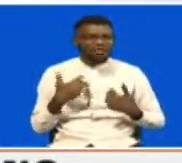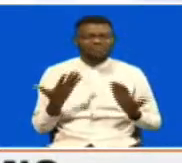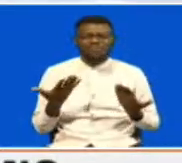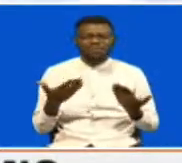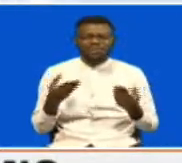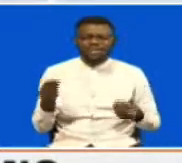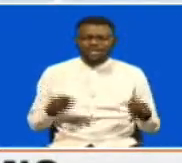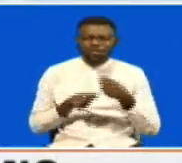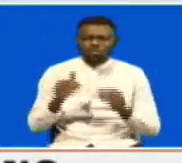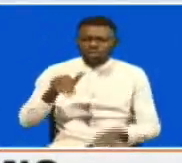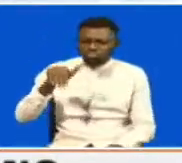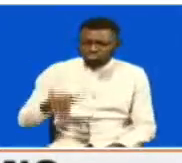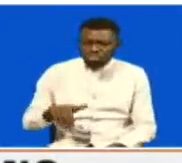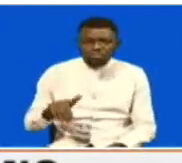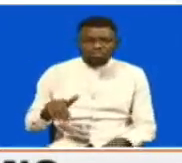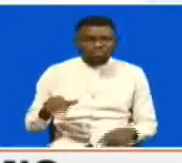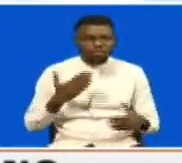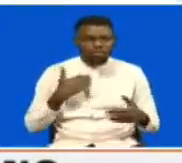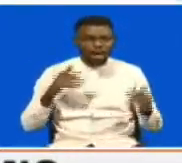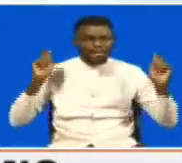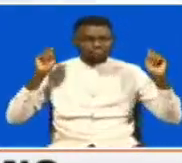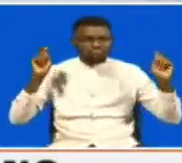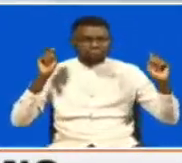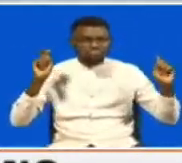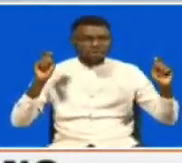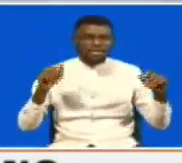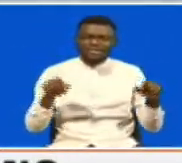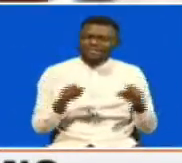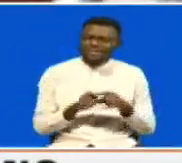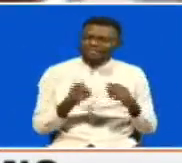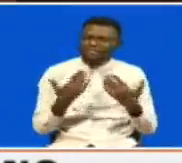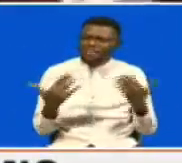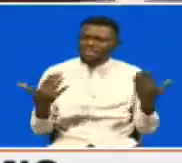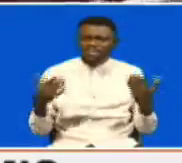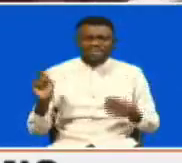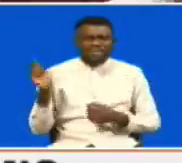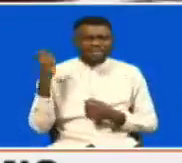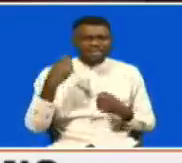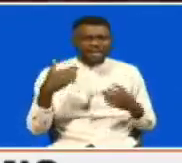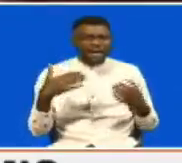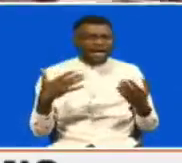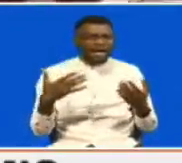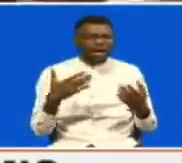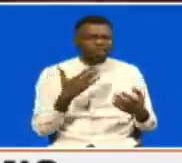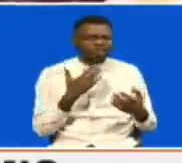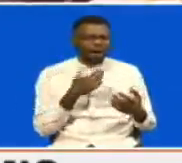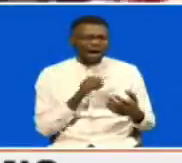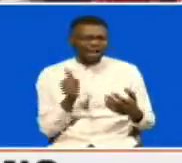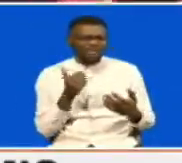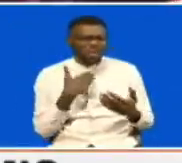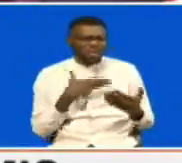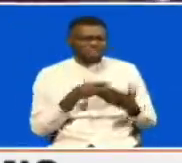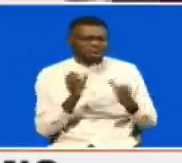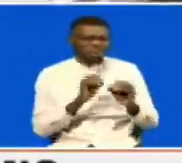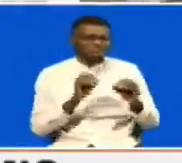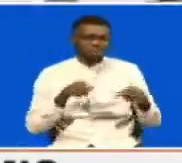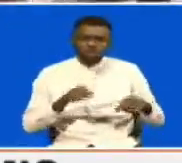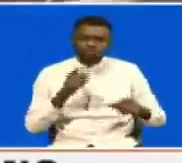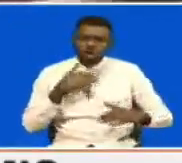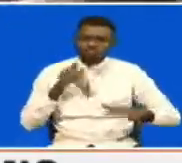Maandamano ya Azimio yatahusisha migomo, kususia baadhi ya bidhaa zinazouzwa nchini na hata kuingia kwenye majumba makuu ya